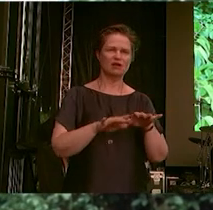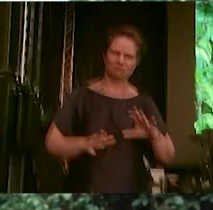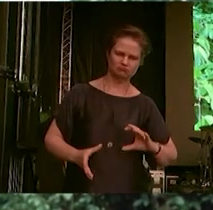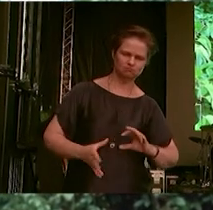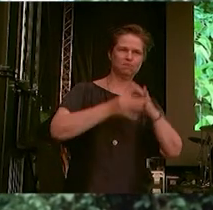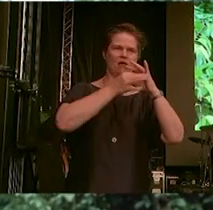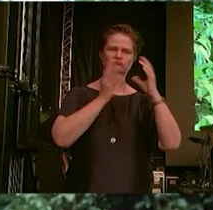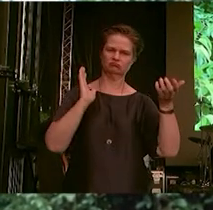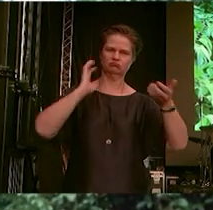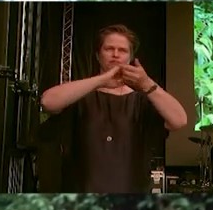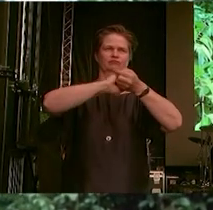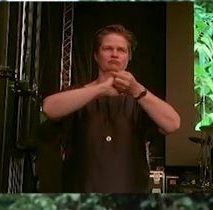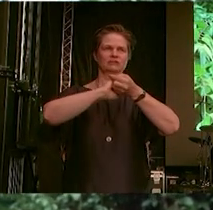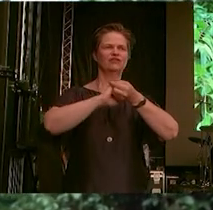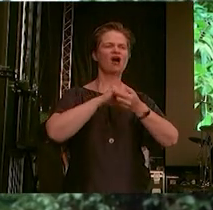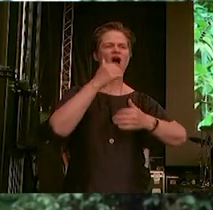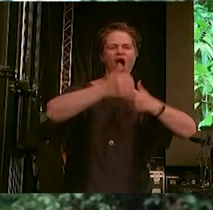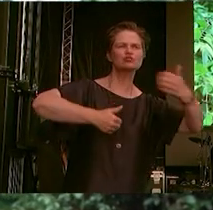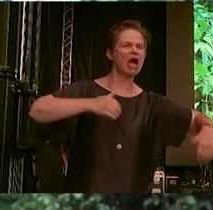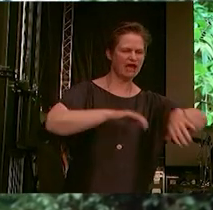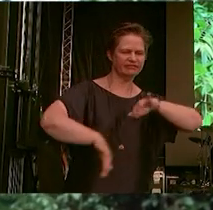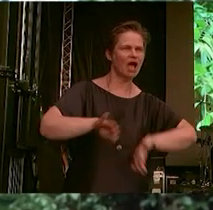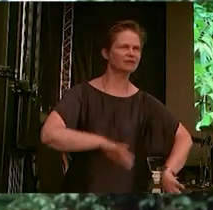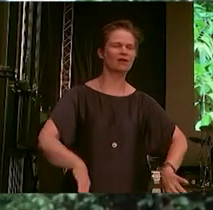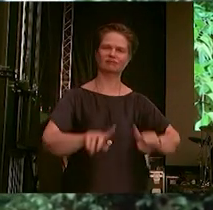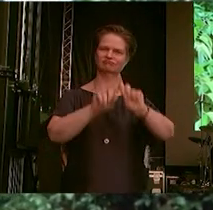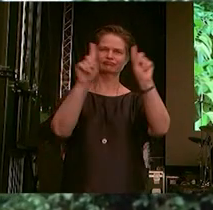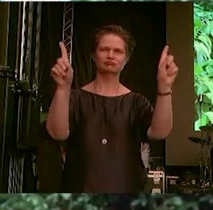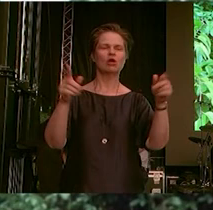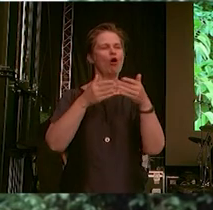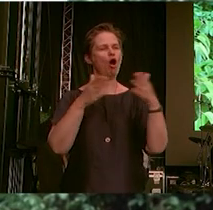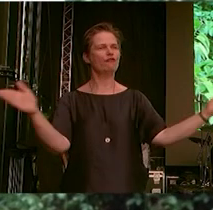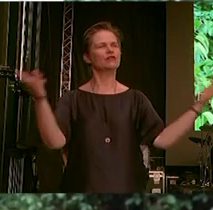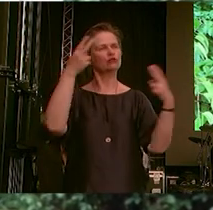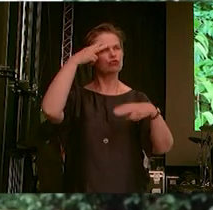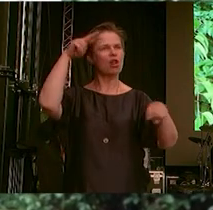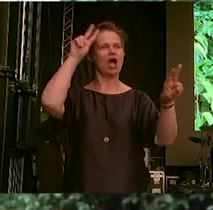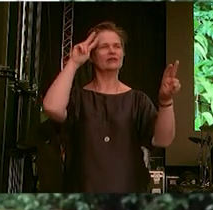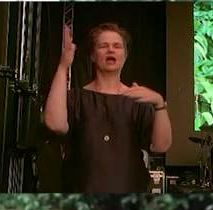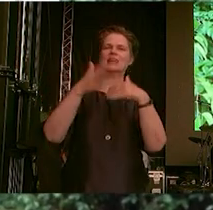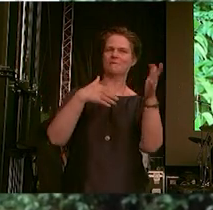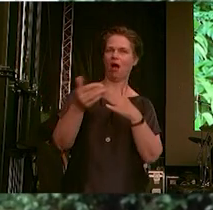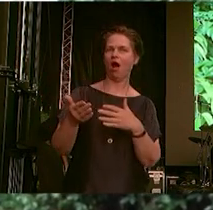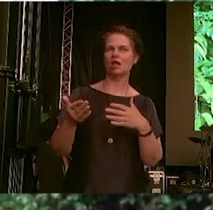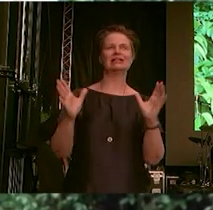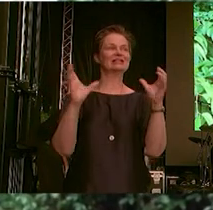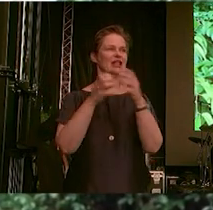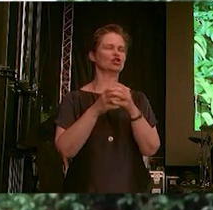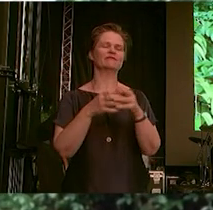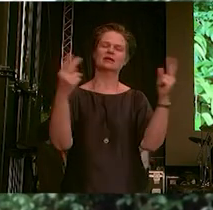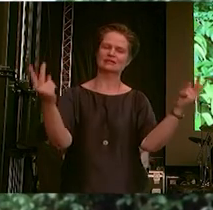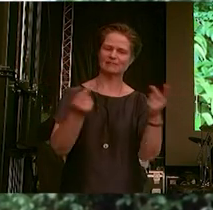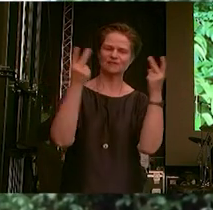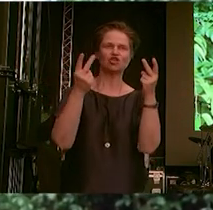auseinander dividieren. Natürlich müssen wir in einer offenen, toleranten, liberalen Gesellschaft miteinander streiten. Natürlich sind unterschiedliche